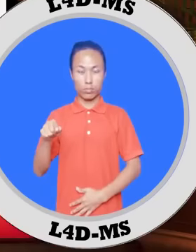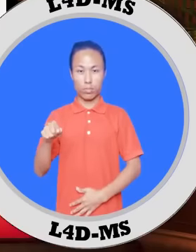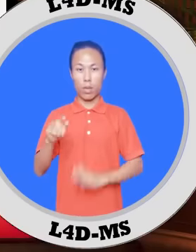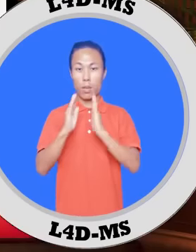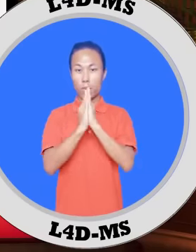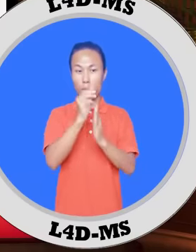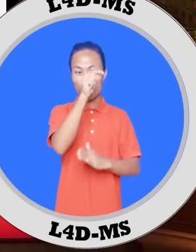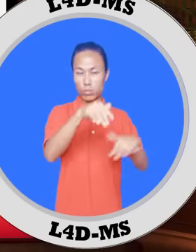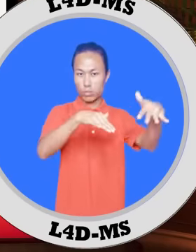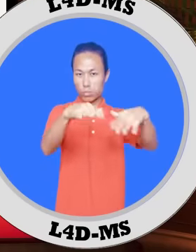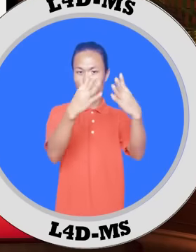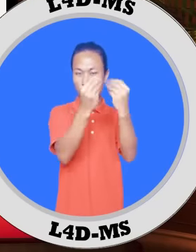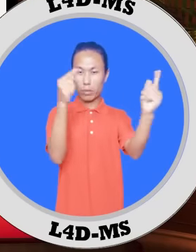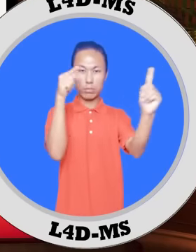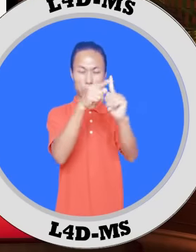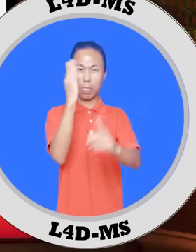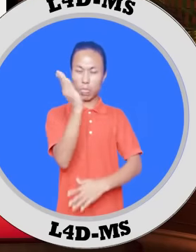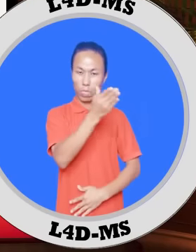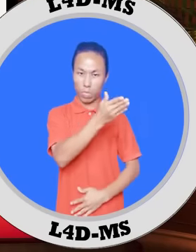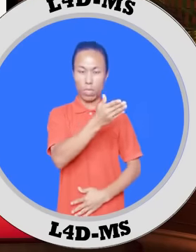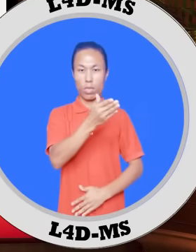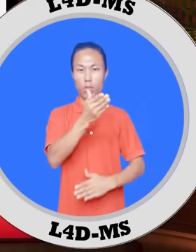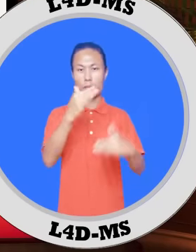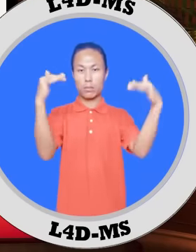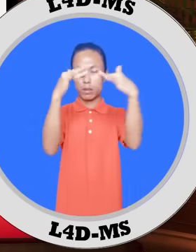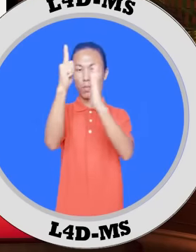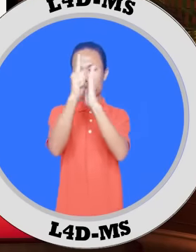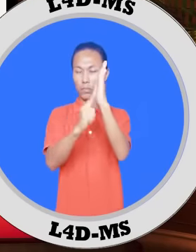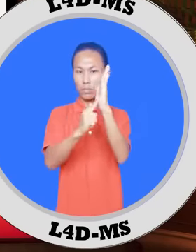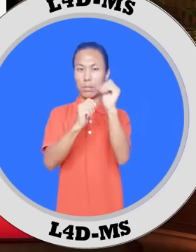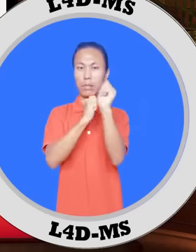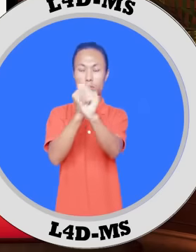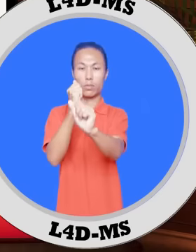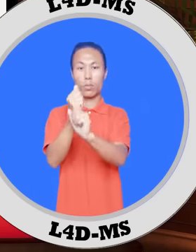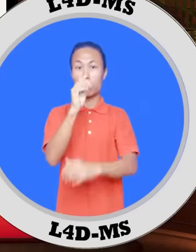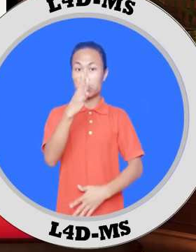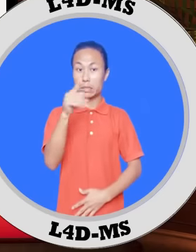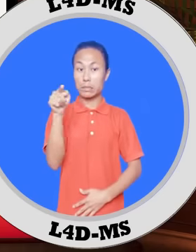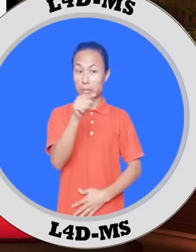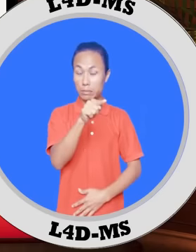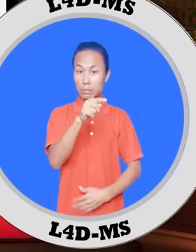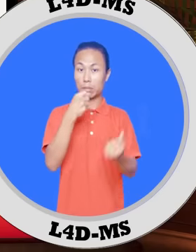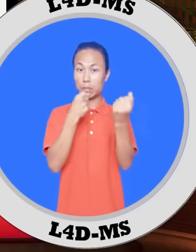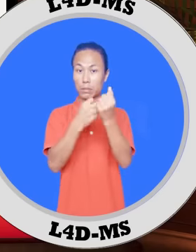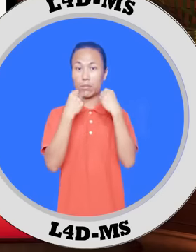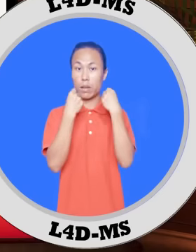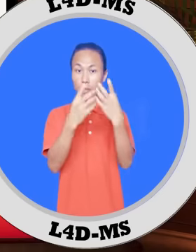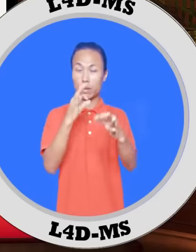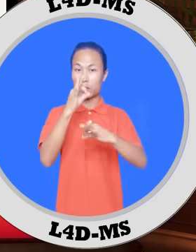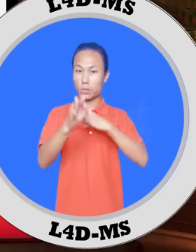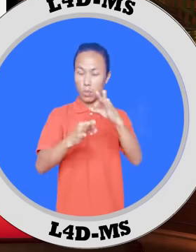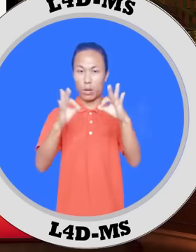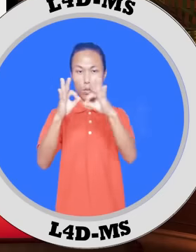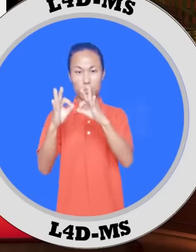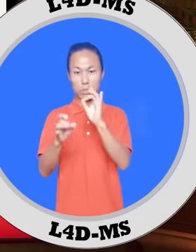ဆေးရဆွမှုတွေနဲ့လူသားမျိုးနွယ်ပေါ်ကျူးလွန်တဲ့ရဆွမှုတွေကိုကျူးလွန်နေတဲ့အကြမ်းဖက်မြန်မာစစ်အုပ်စုကိုပံ့ပိုးကူညီတဲ့ကုမ္ပဏီတွေ